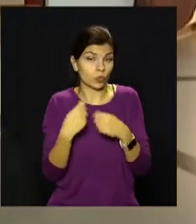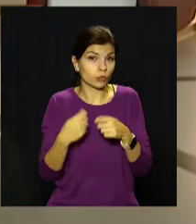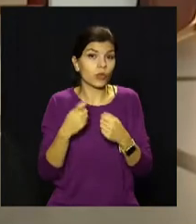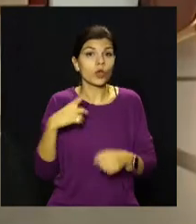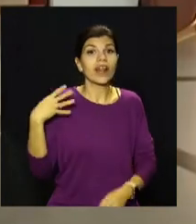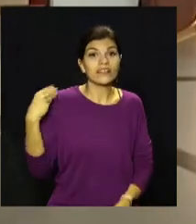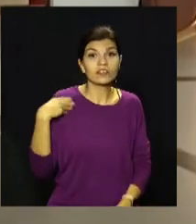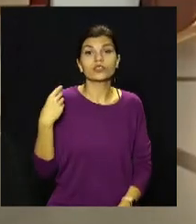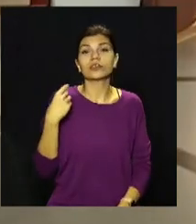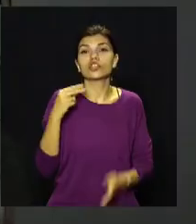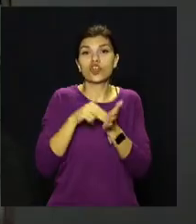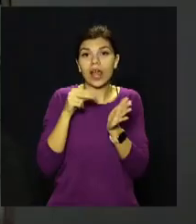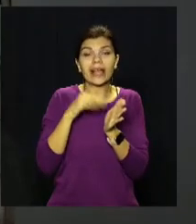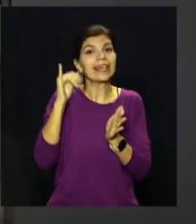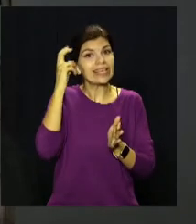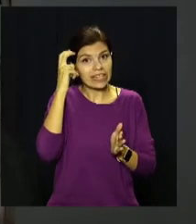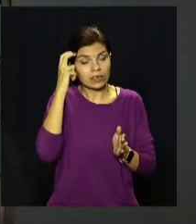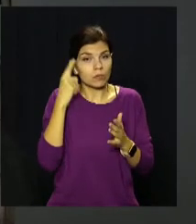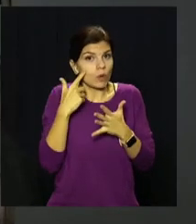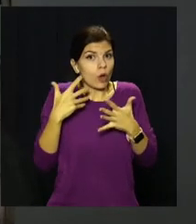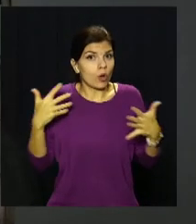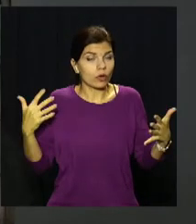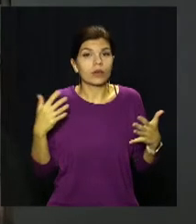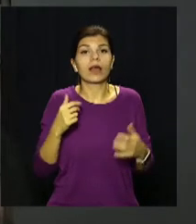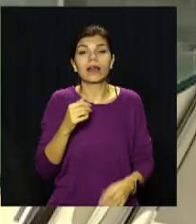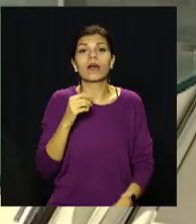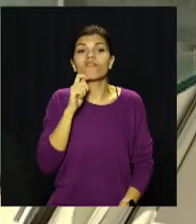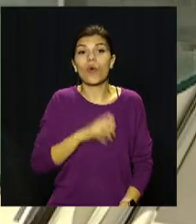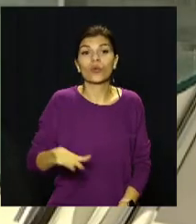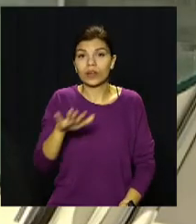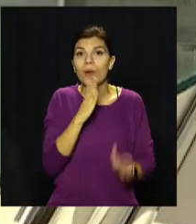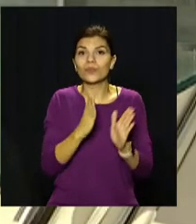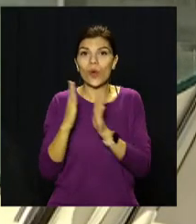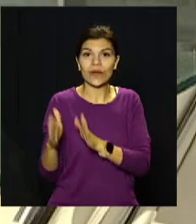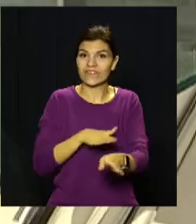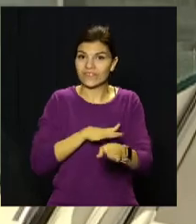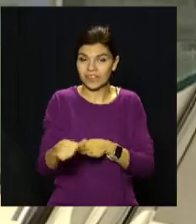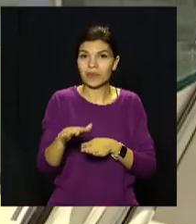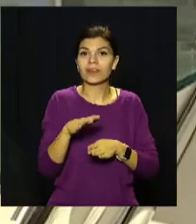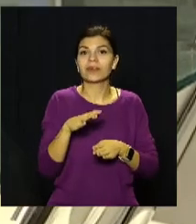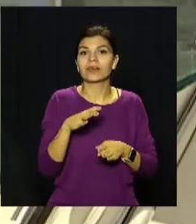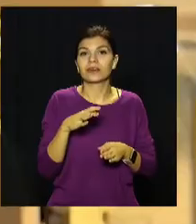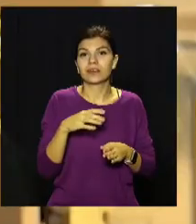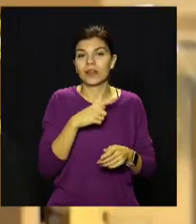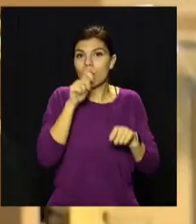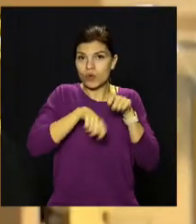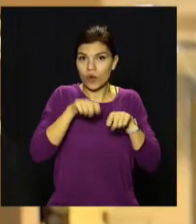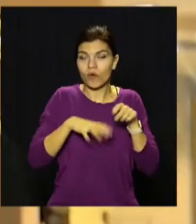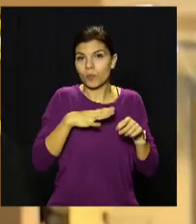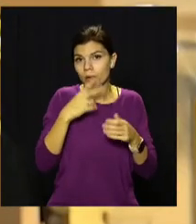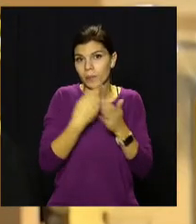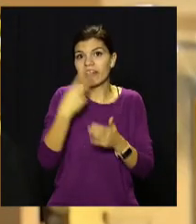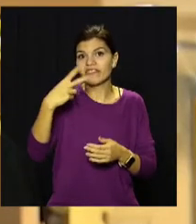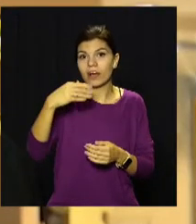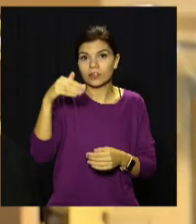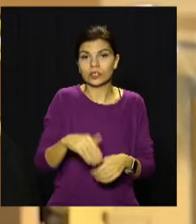Львівська, Черкаська області та Київ. В Україні дотримання порядку і протиепідемічних заходів перевіряли майже 20